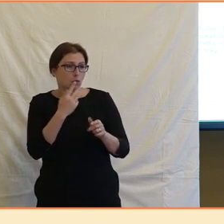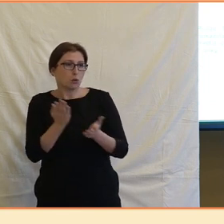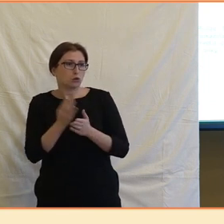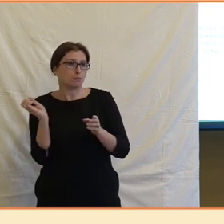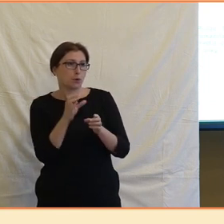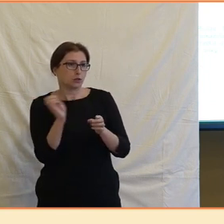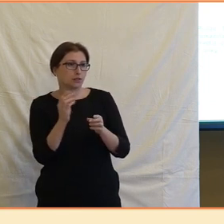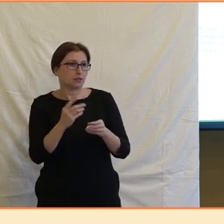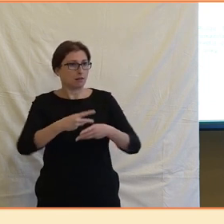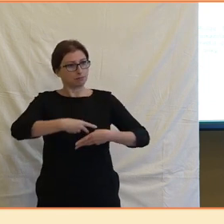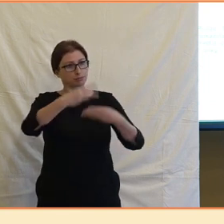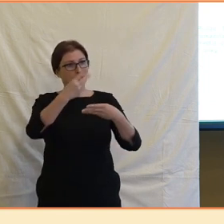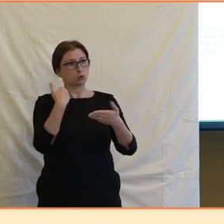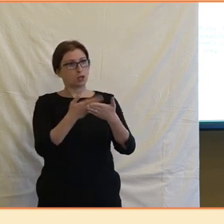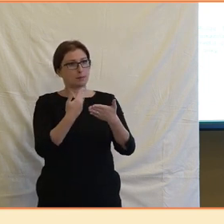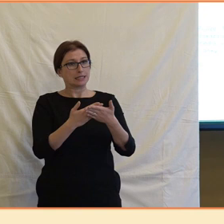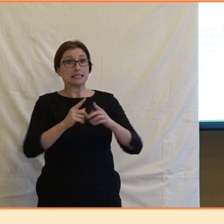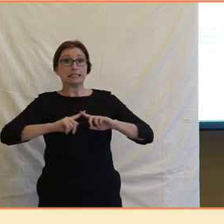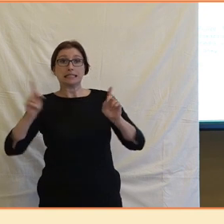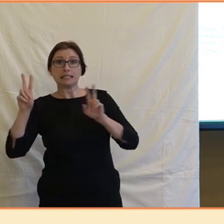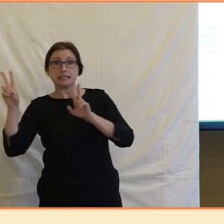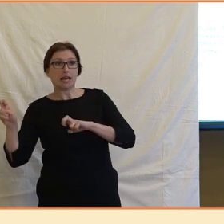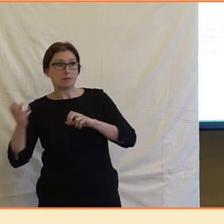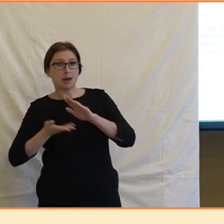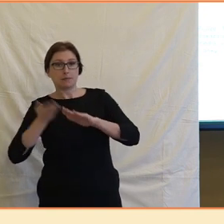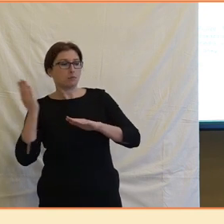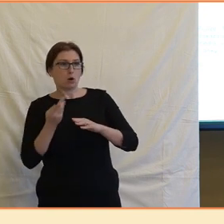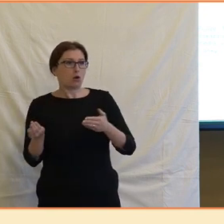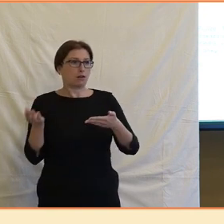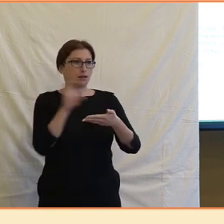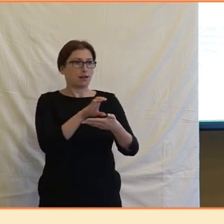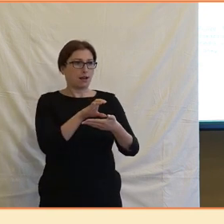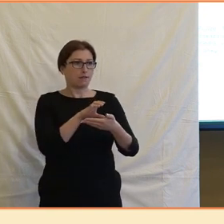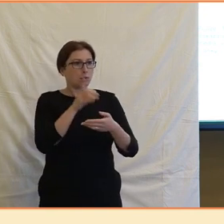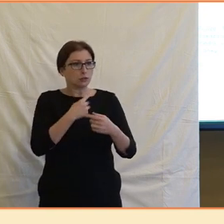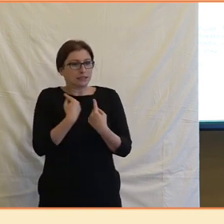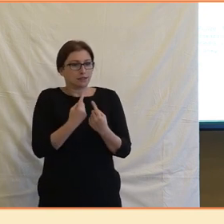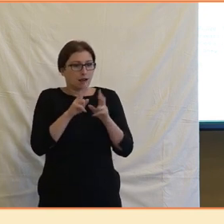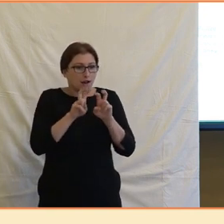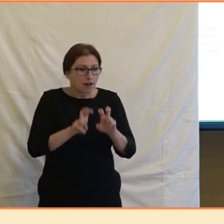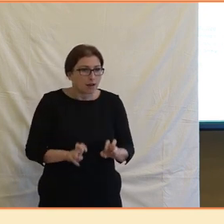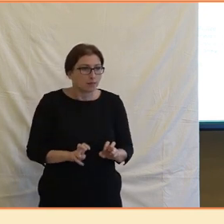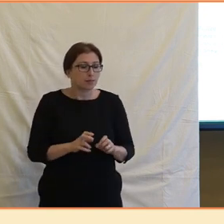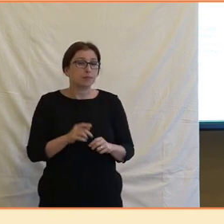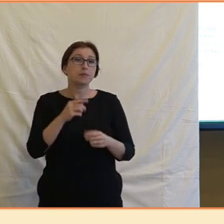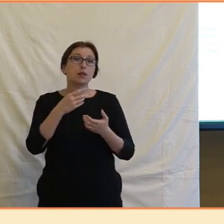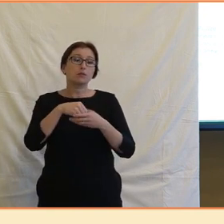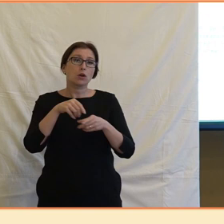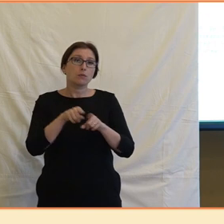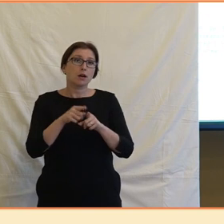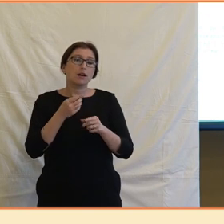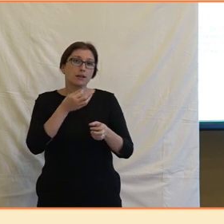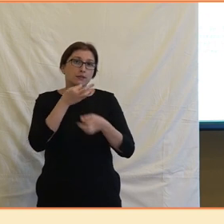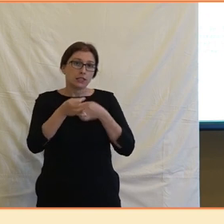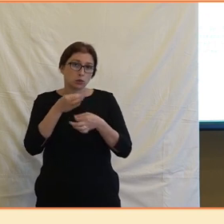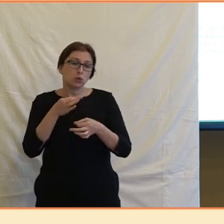To samozřejmě sebou nese velké množství etických a právních otázek, na které jsme se soustředili v našem